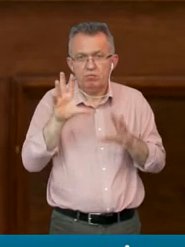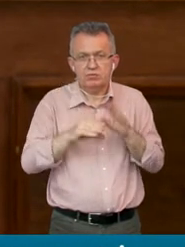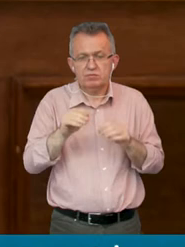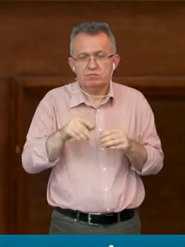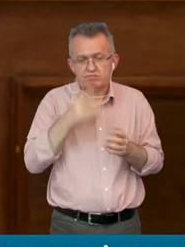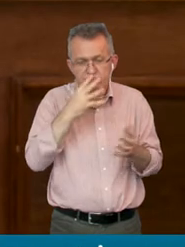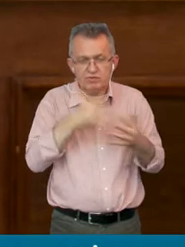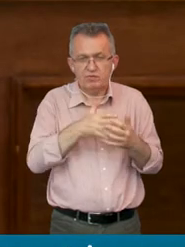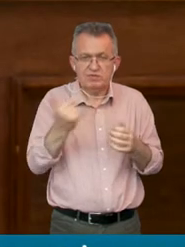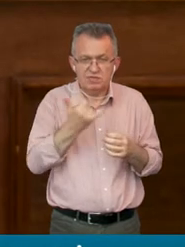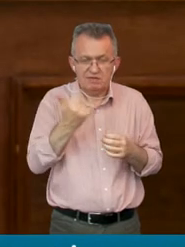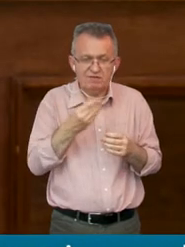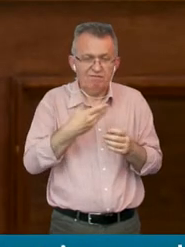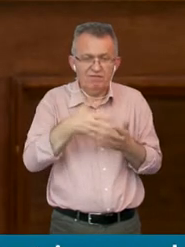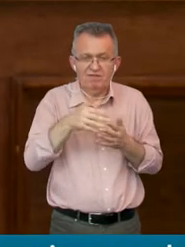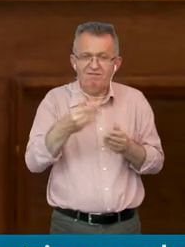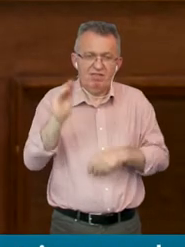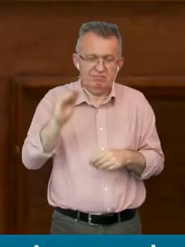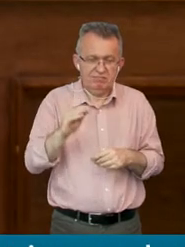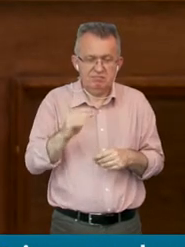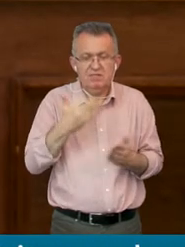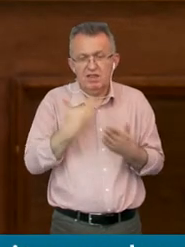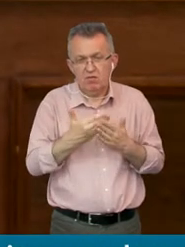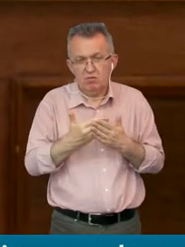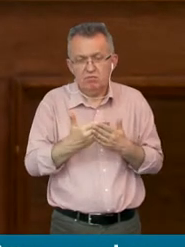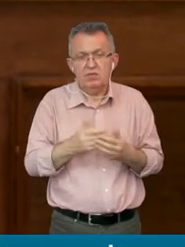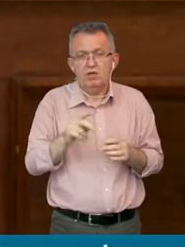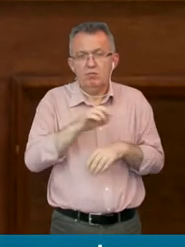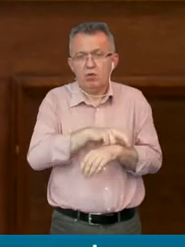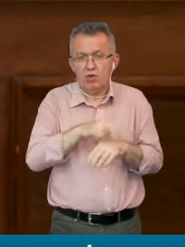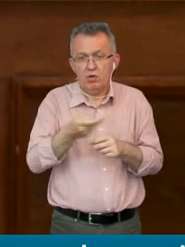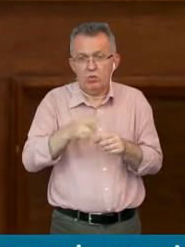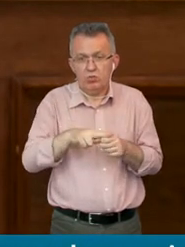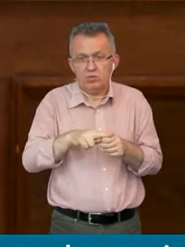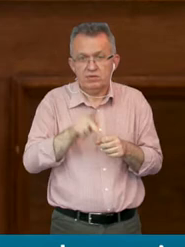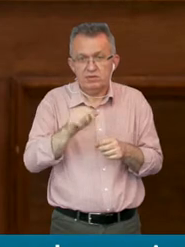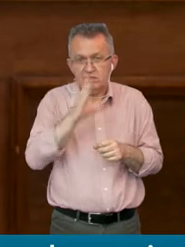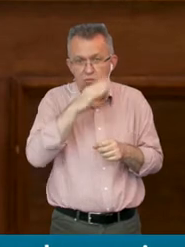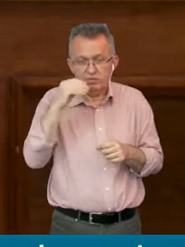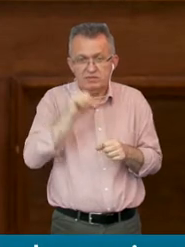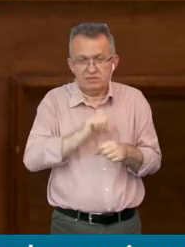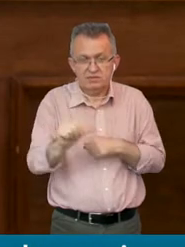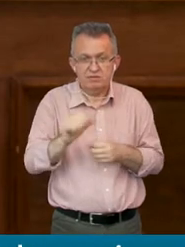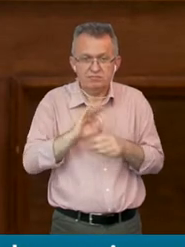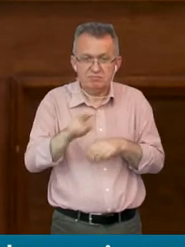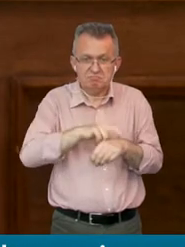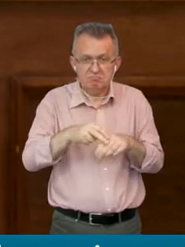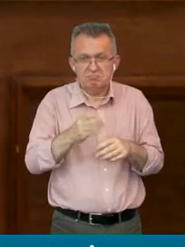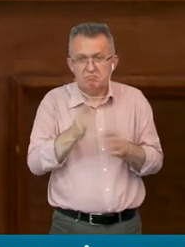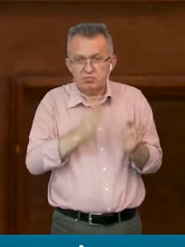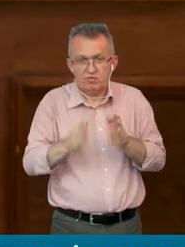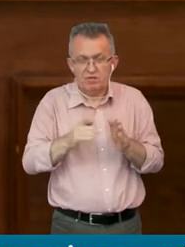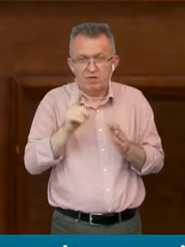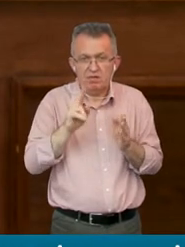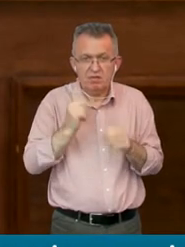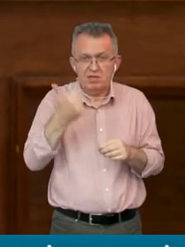przewiduje. Zawsze wydajemy więcej. Wynika to z faktu, że projekty, które często są optymistycznie przez projektodawców oceniane